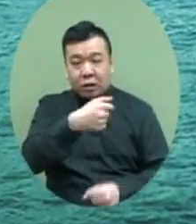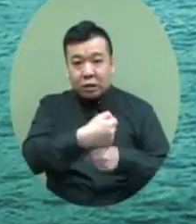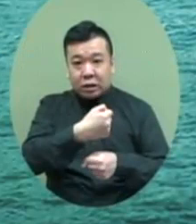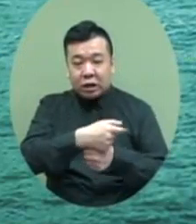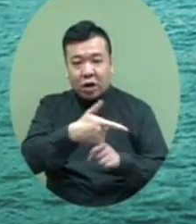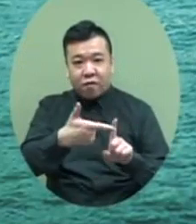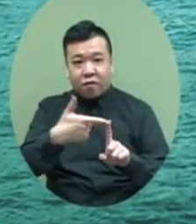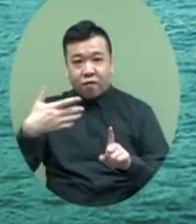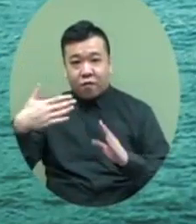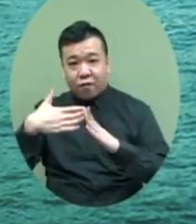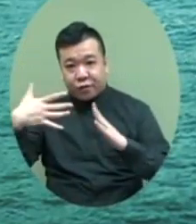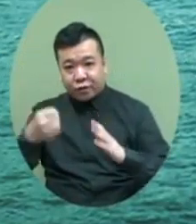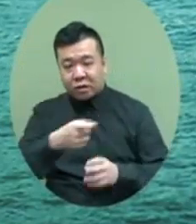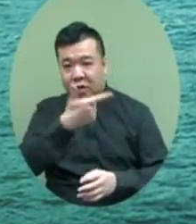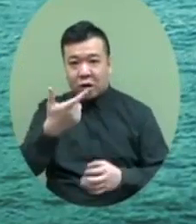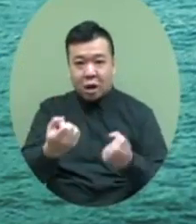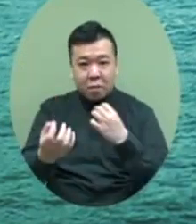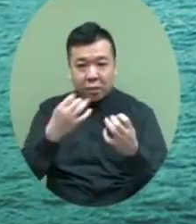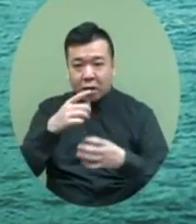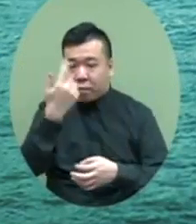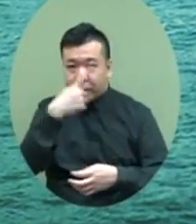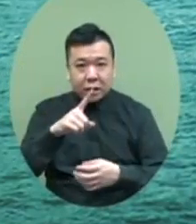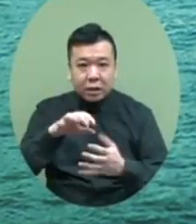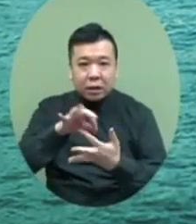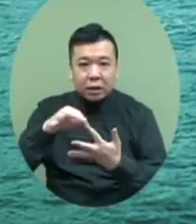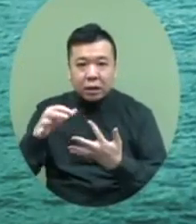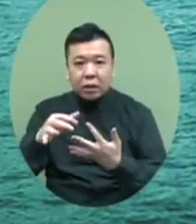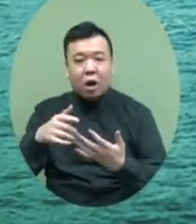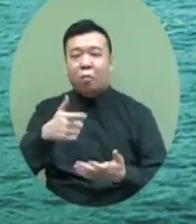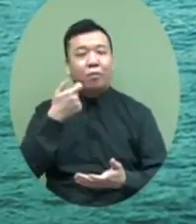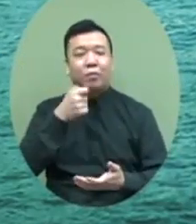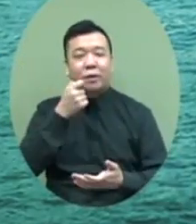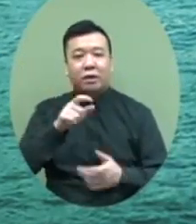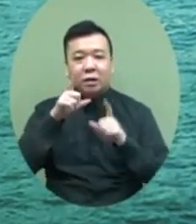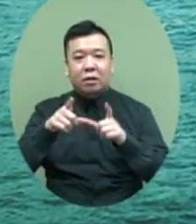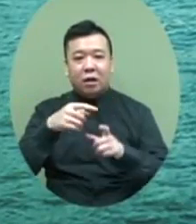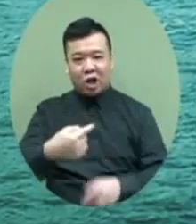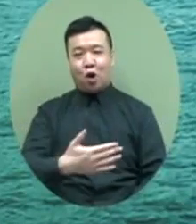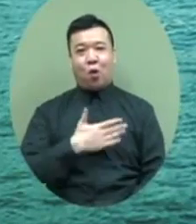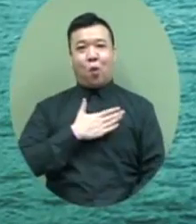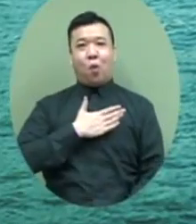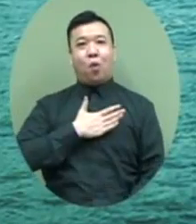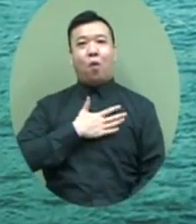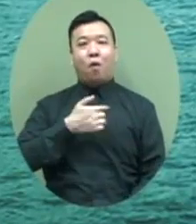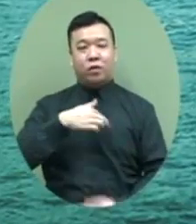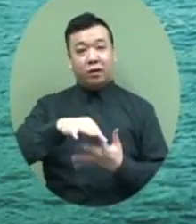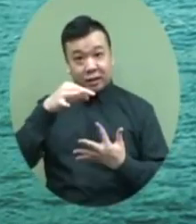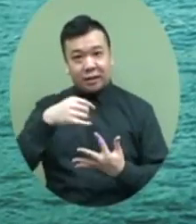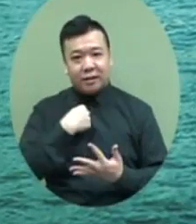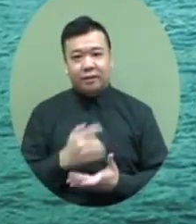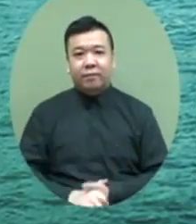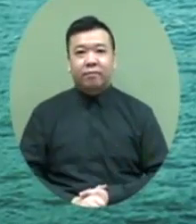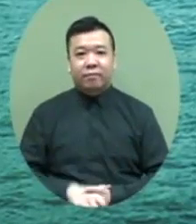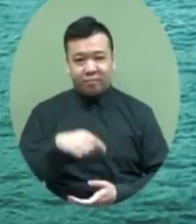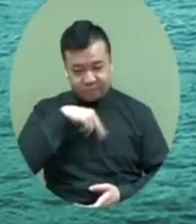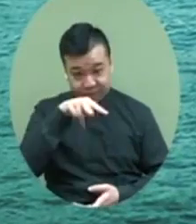副局長很多人問就是誰選的，就是個答案就很簡單，當然是我選的啦，所以就是